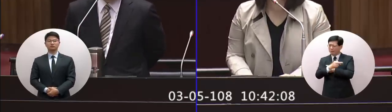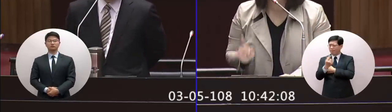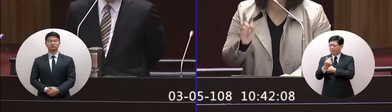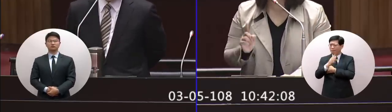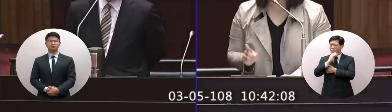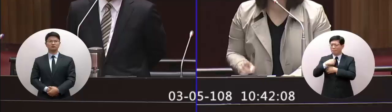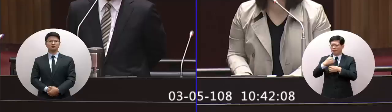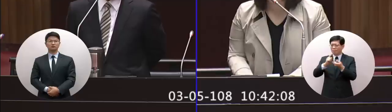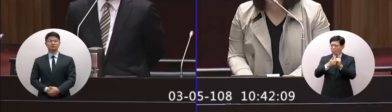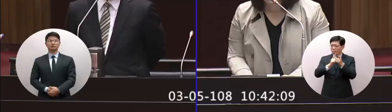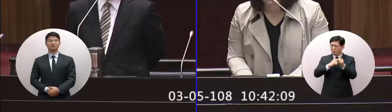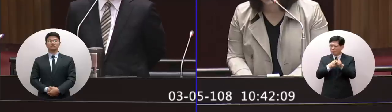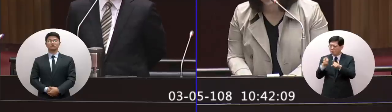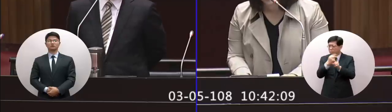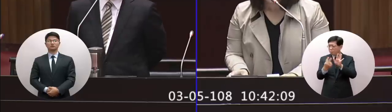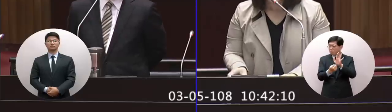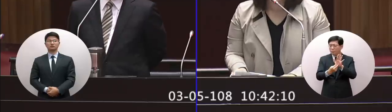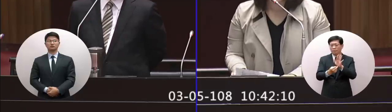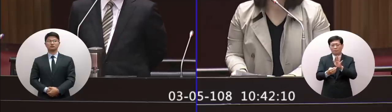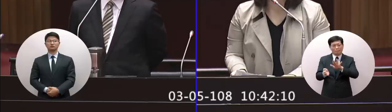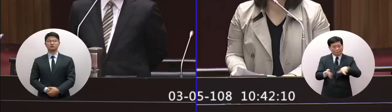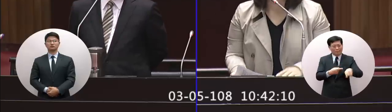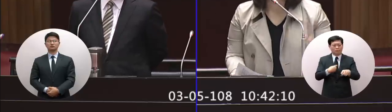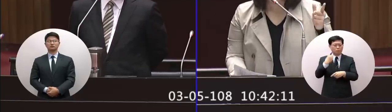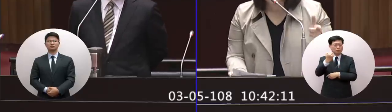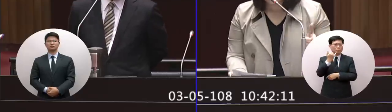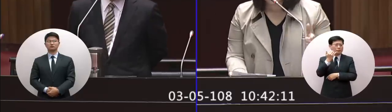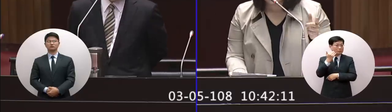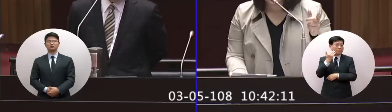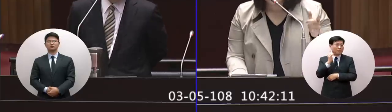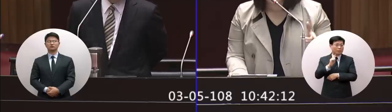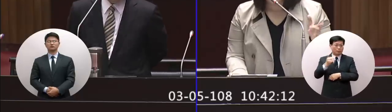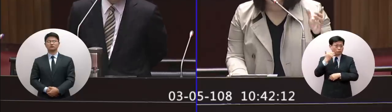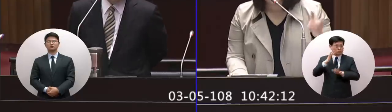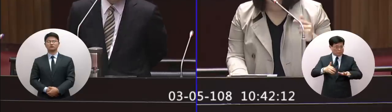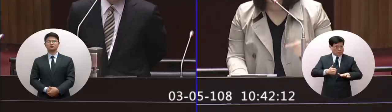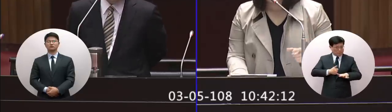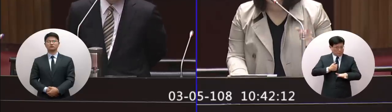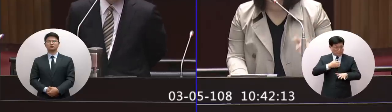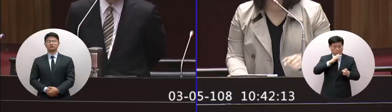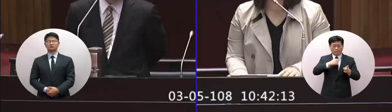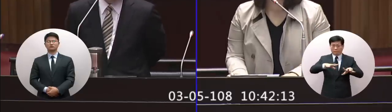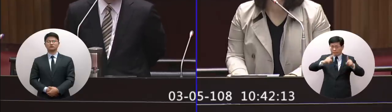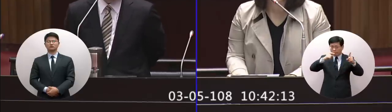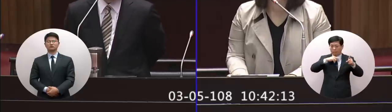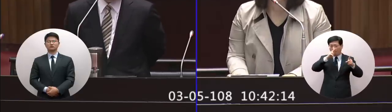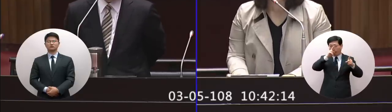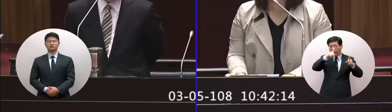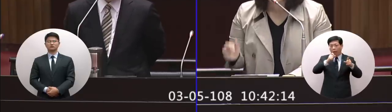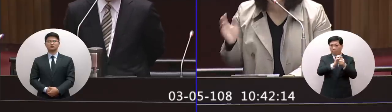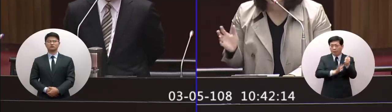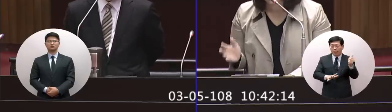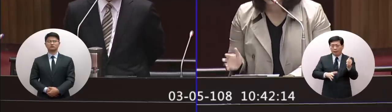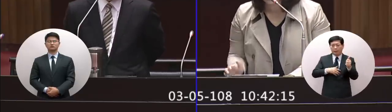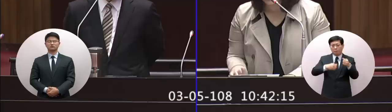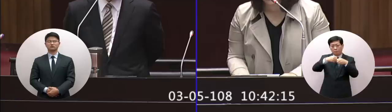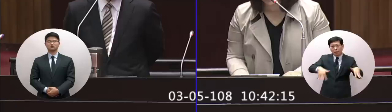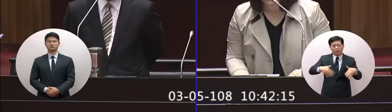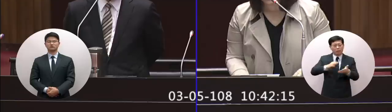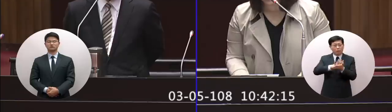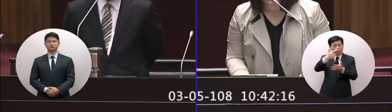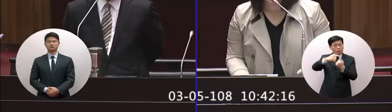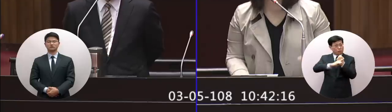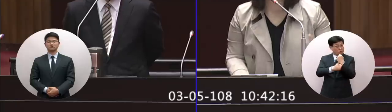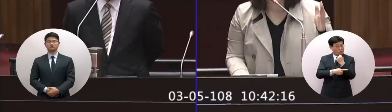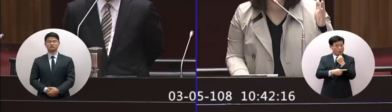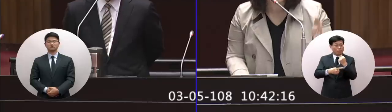戏之外，另外一个大家觉得比较可疑，就是说，那如果假设我们今天就这样开了一个恶例，开了这一项，那未来在六法全书上